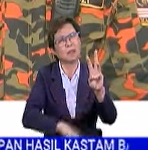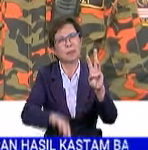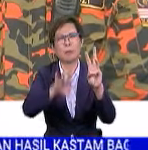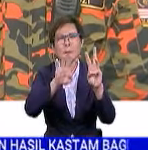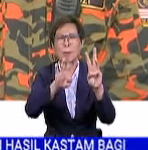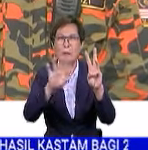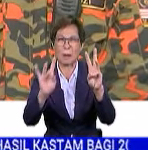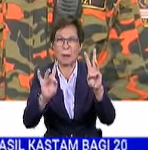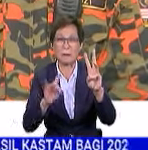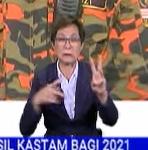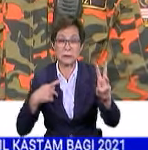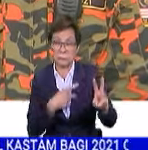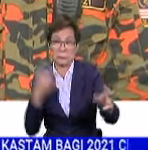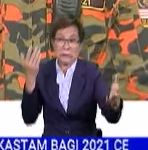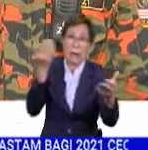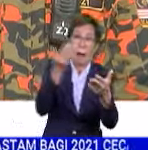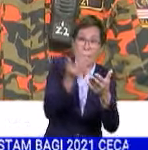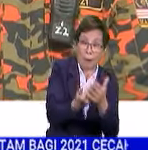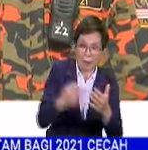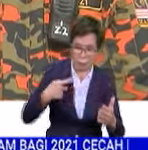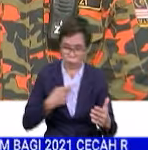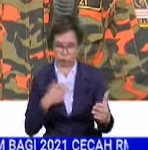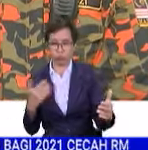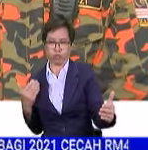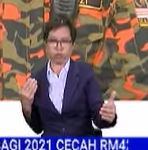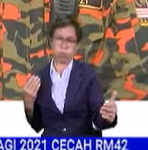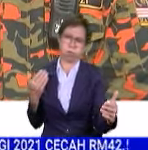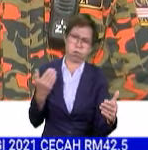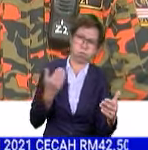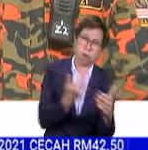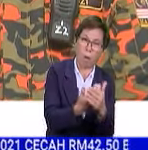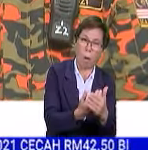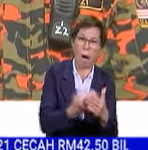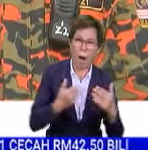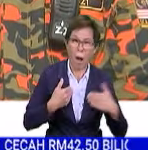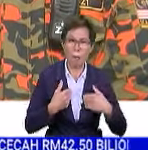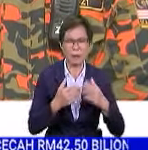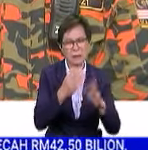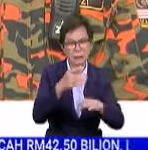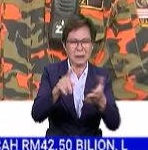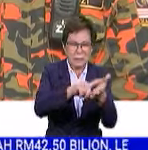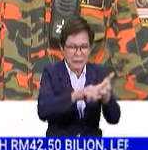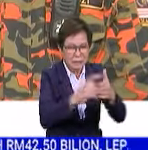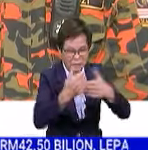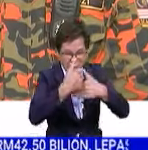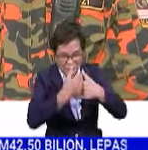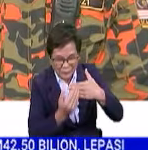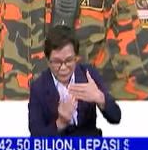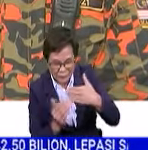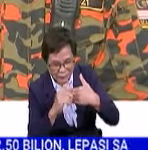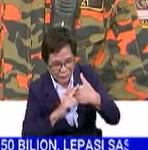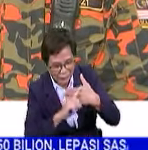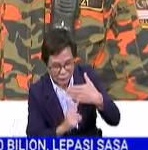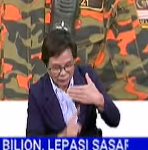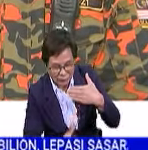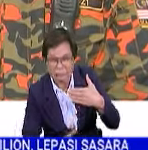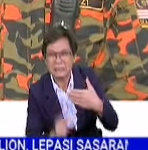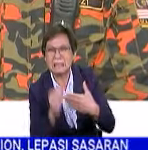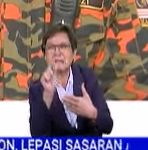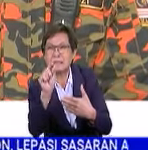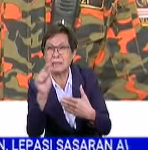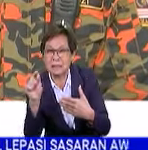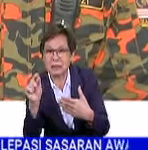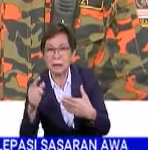6.48 bila kita sampai tempat kejadian tu, cuma ada beberapa rekan kecil je lah di, yang kita dapat lihat